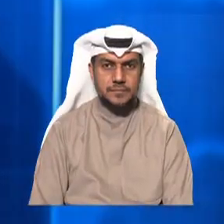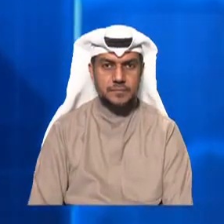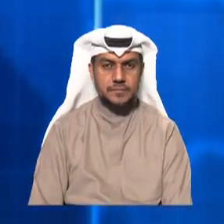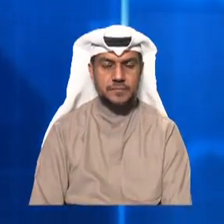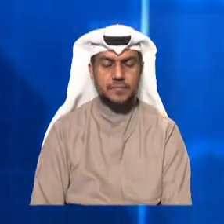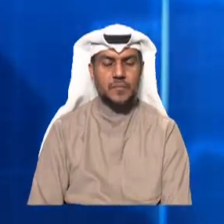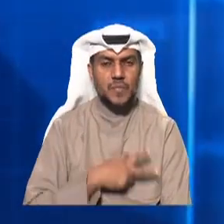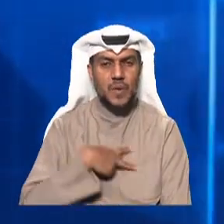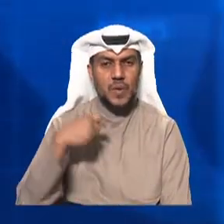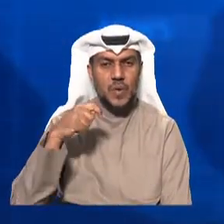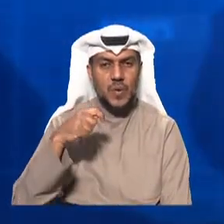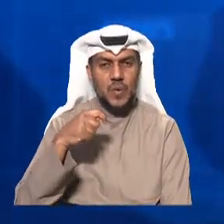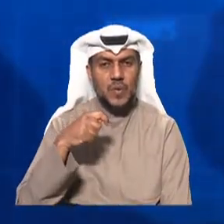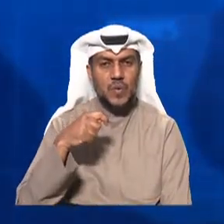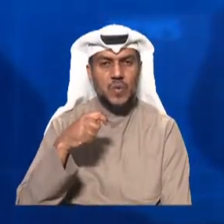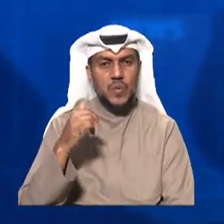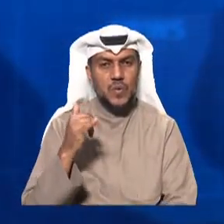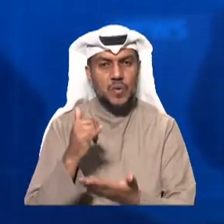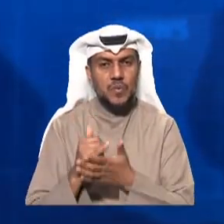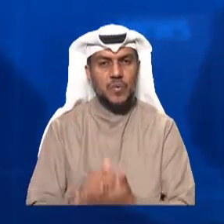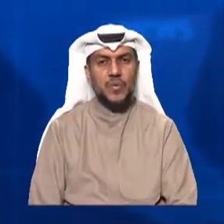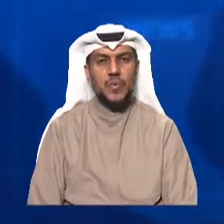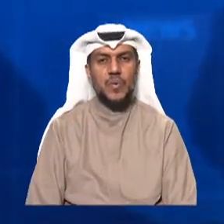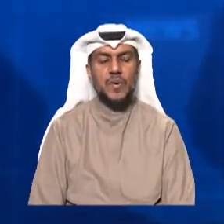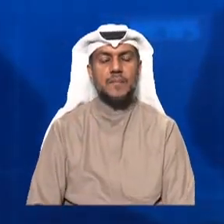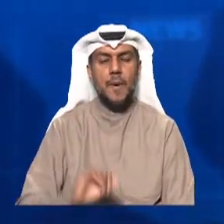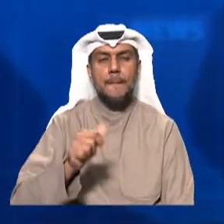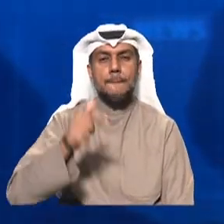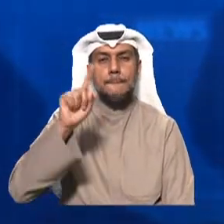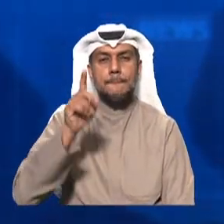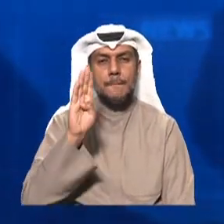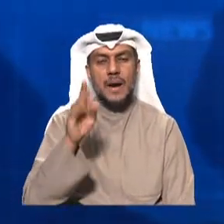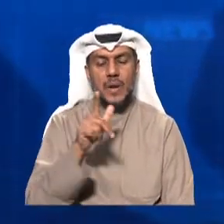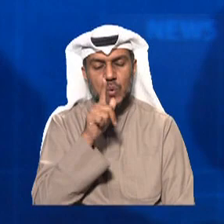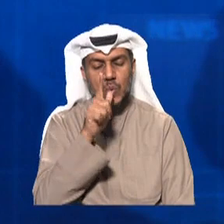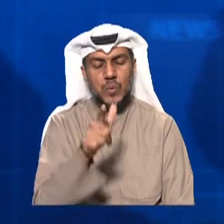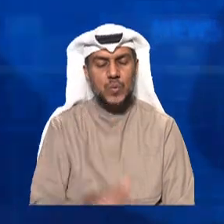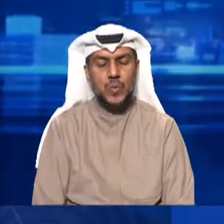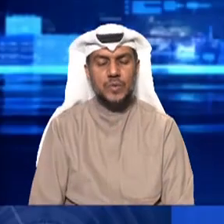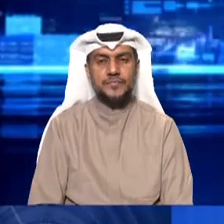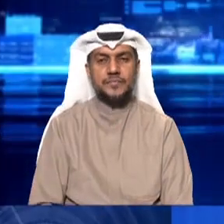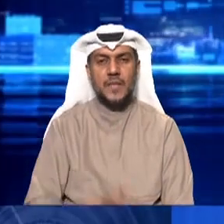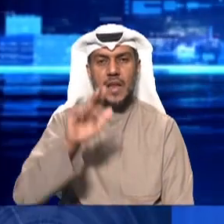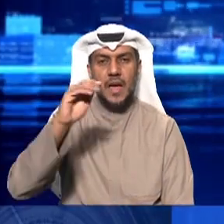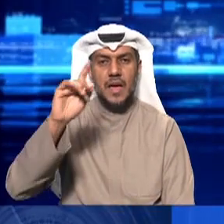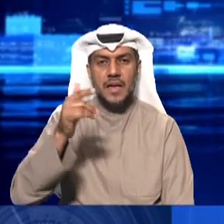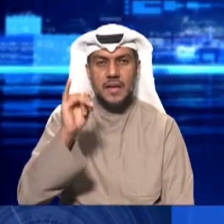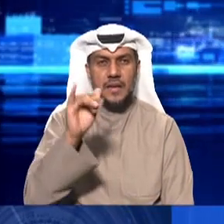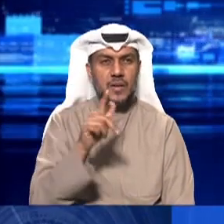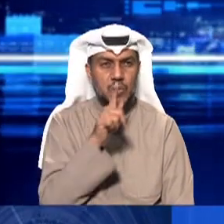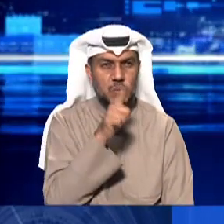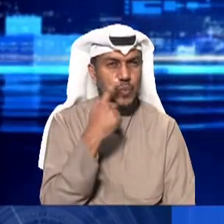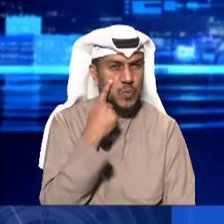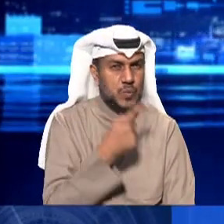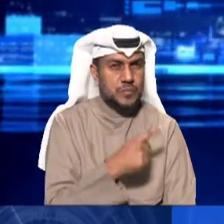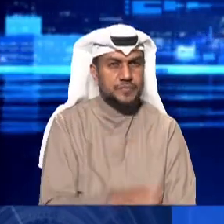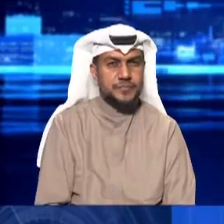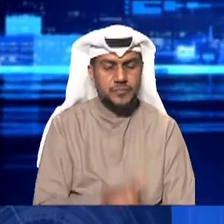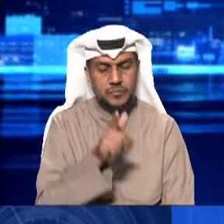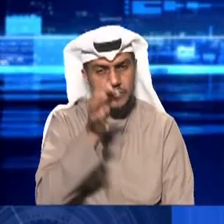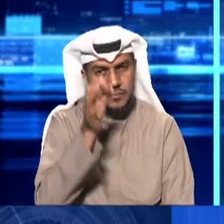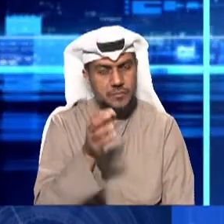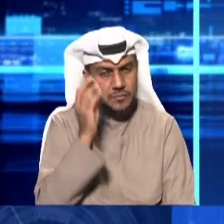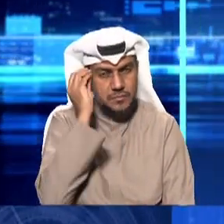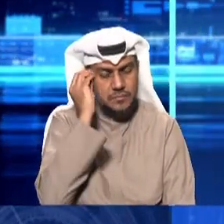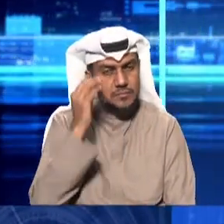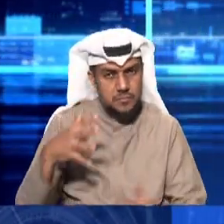قال وزير الدولة لشؤون مجلس الأمة مبارك الحريص إن سمو الشيخ صباح خالد الحمد الصباح رئيس مجلس الوزراء أكد التزامه